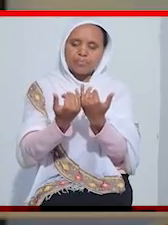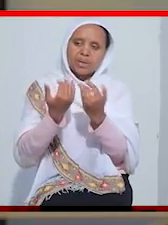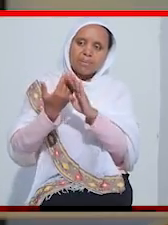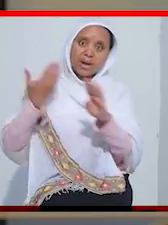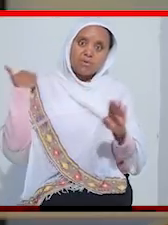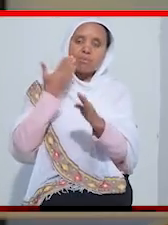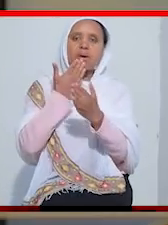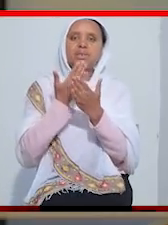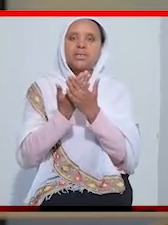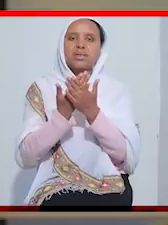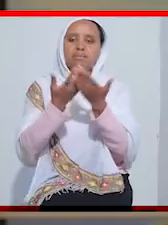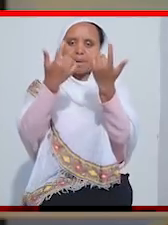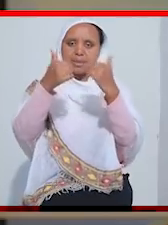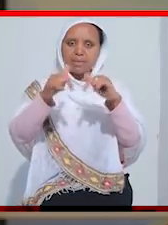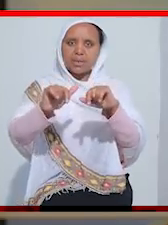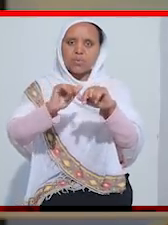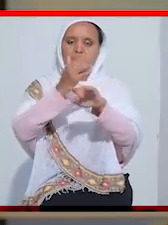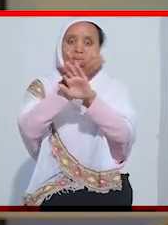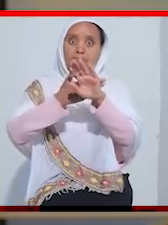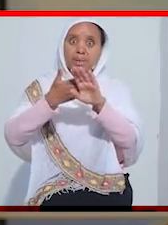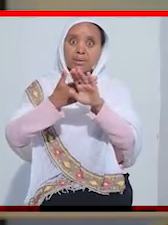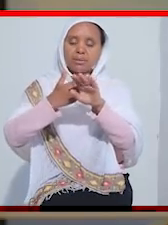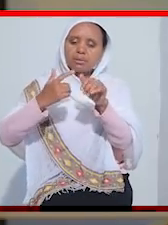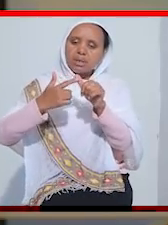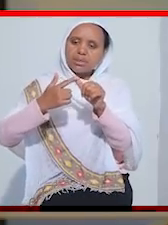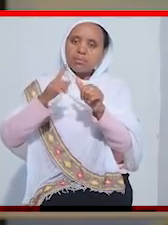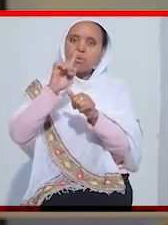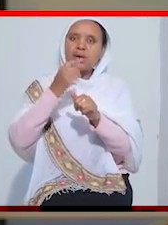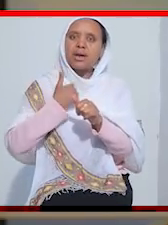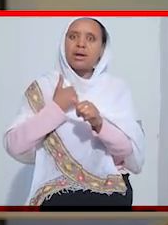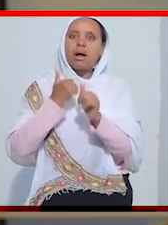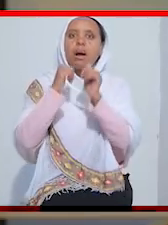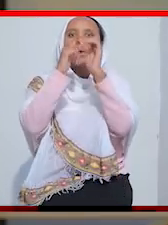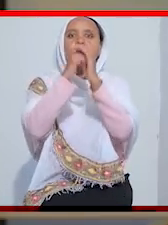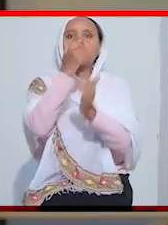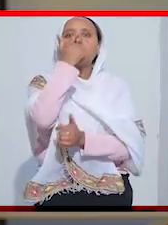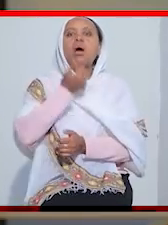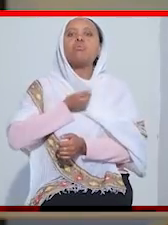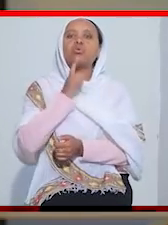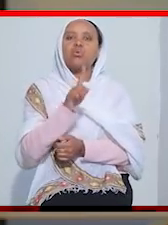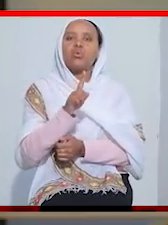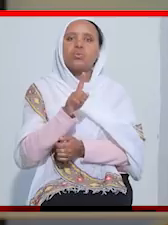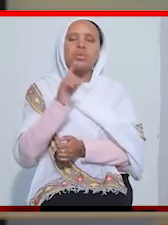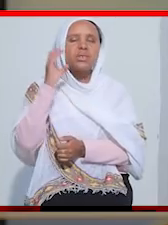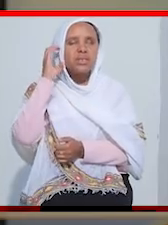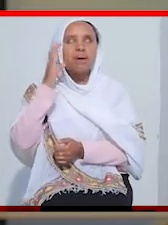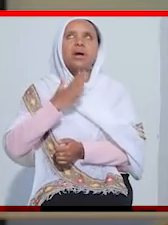አሁን ባለፈው የሚያመሰግን በሚመጣው ሲለምን የመጀመሪያው ምን አለ ሲል አምላክነቱን አምኖ